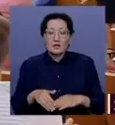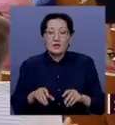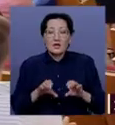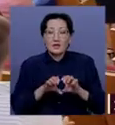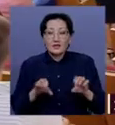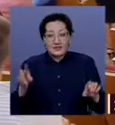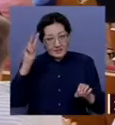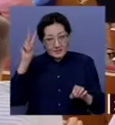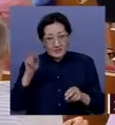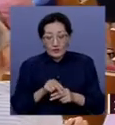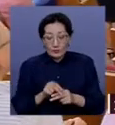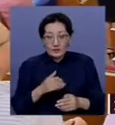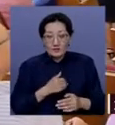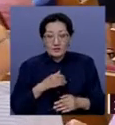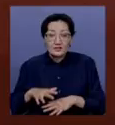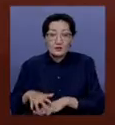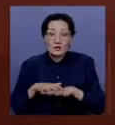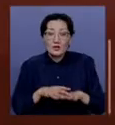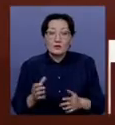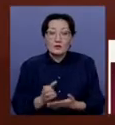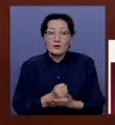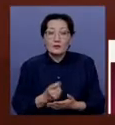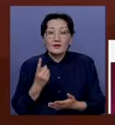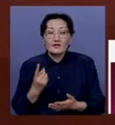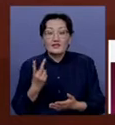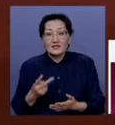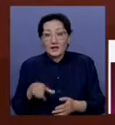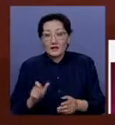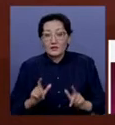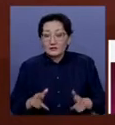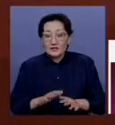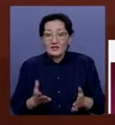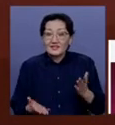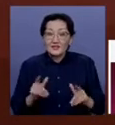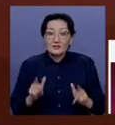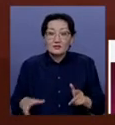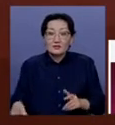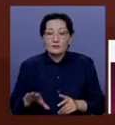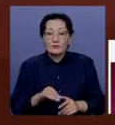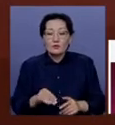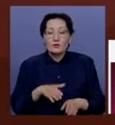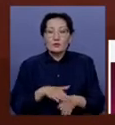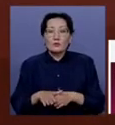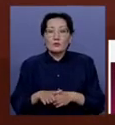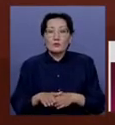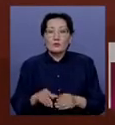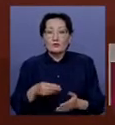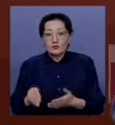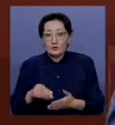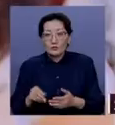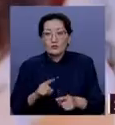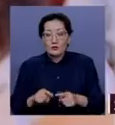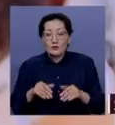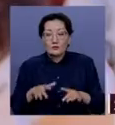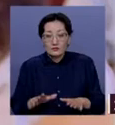канализация кіргіземіз ба деген. Сондықтан біз инвестор топ бердік. Ішінде бір екі кісі ғана келіспей отыр. Егер келісетін болса, оны жаңа түгел осы бәрін сатып алады. Жақтары да